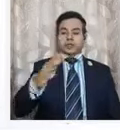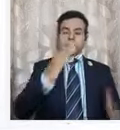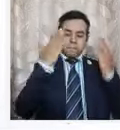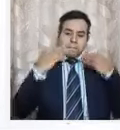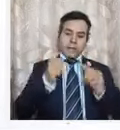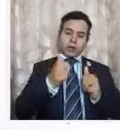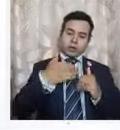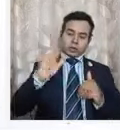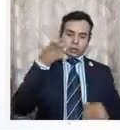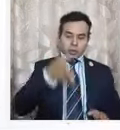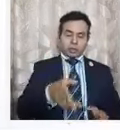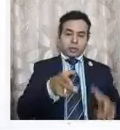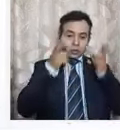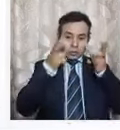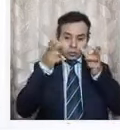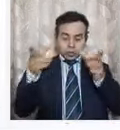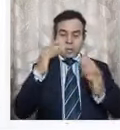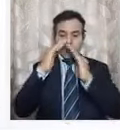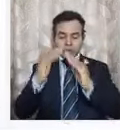মুক্ত হয়েছেন